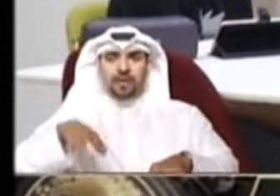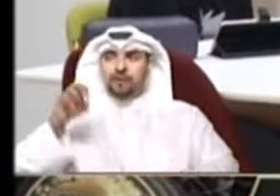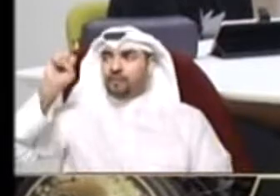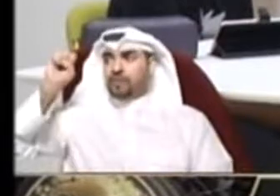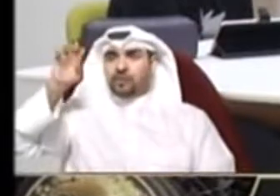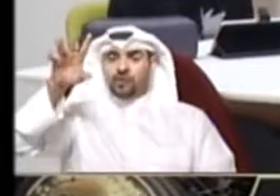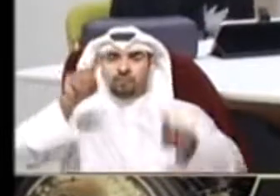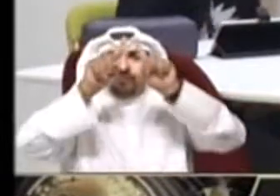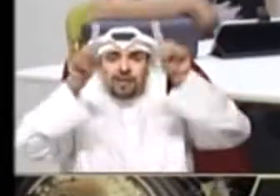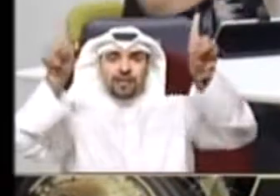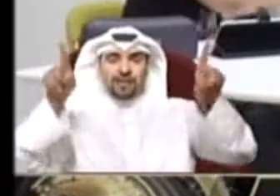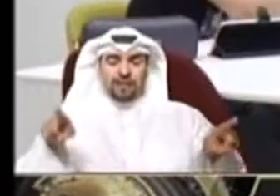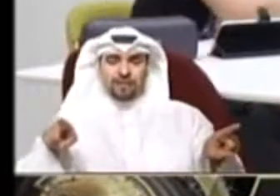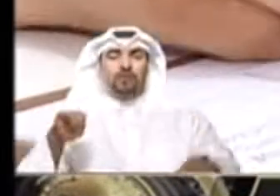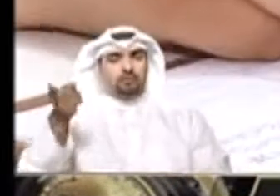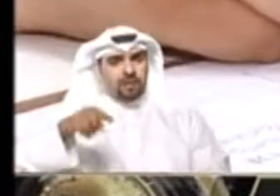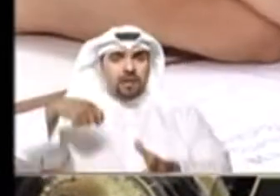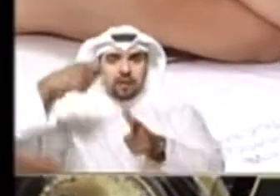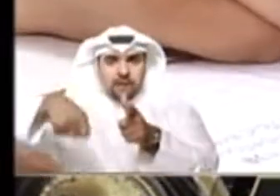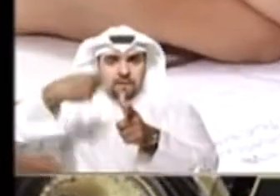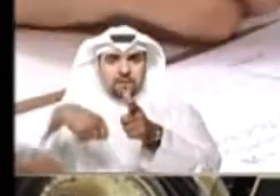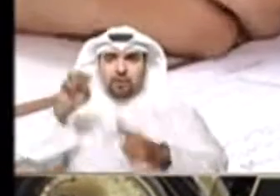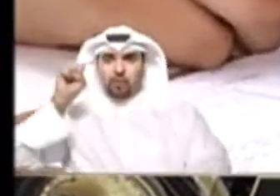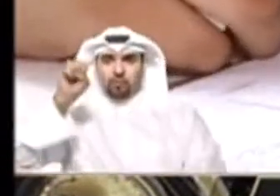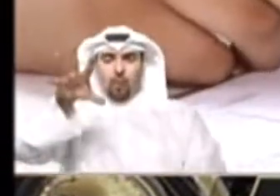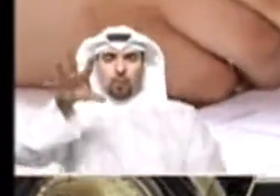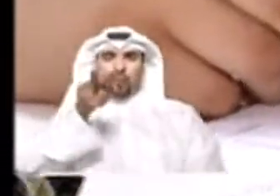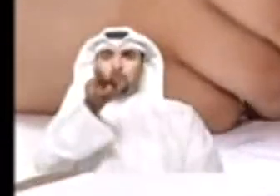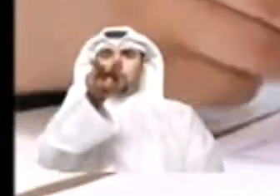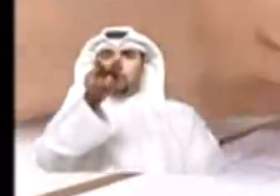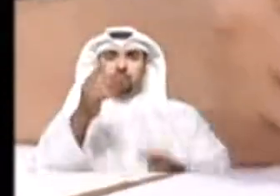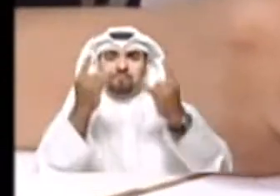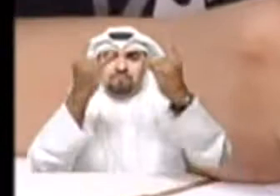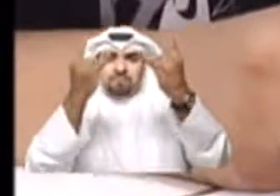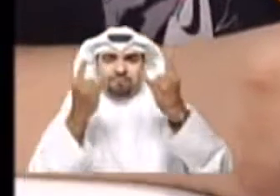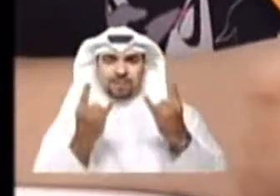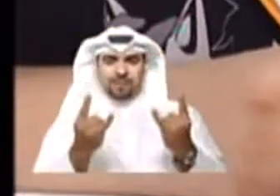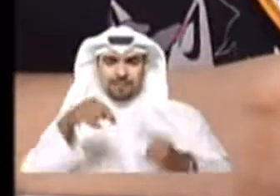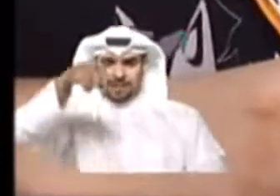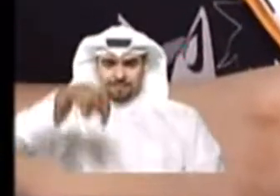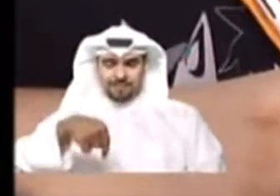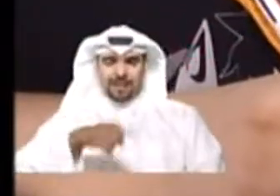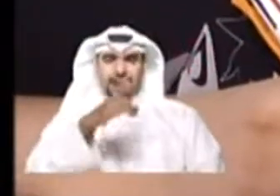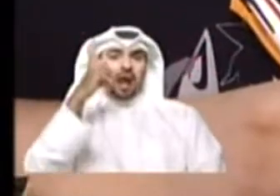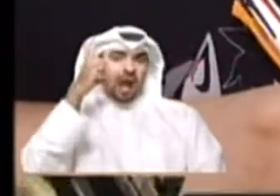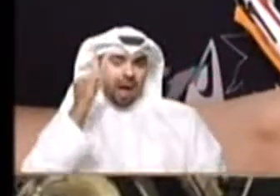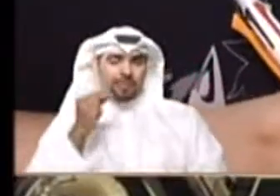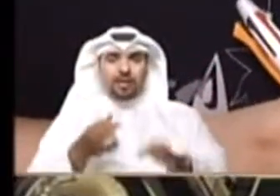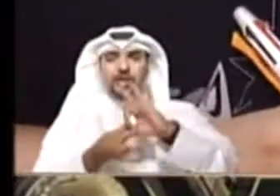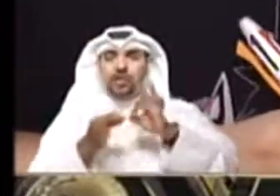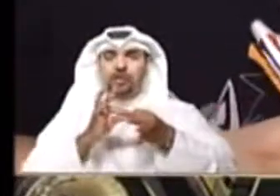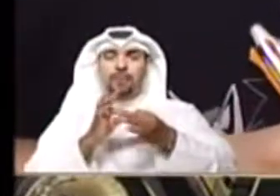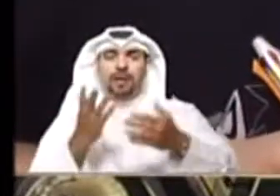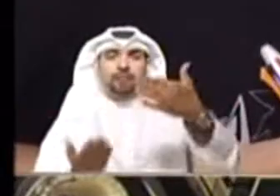المواد يحتاجون لعرض فيديو للتجربة. يسعى القائمون على هذا المشروع إلى تأسيس جمعية نفع عام مستقلة معنية